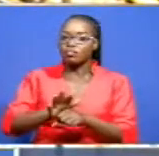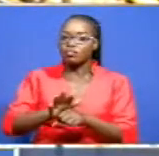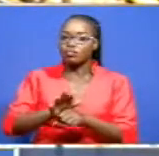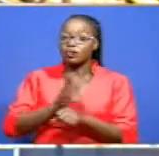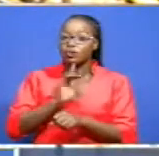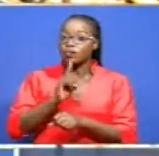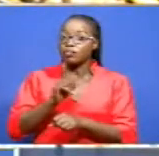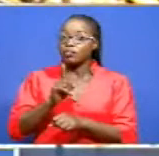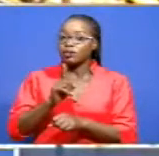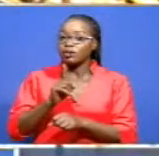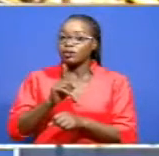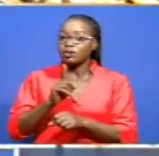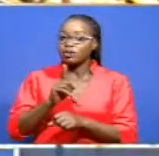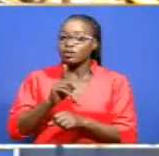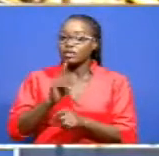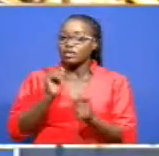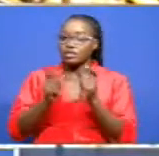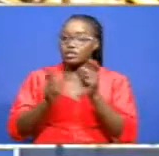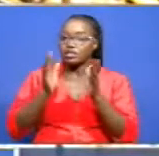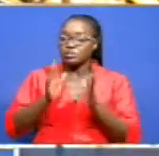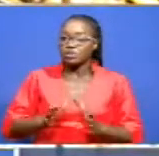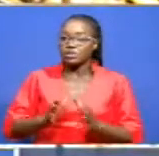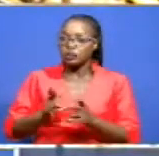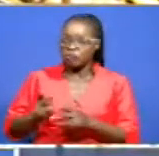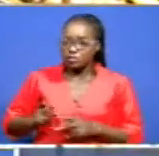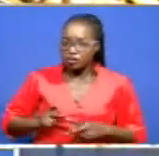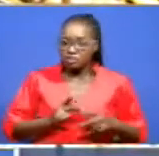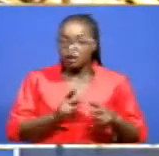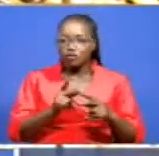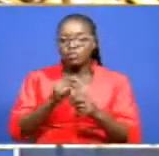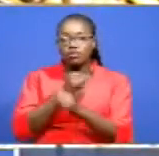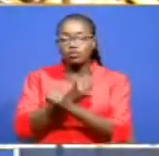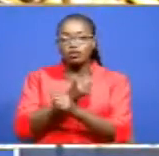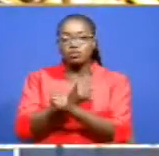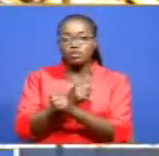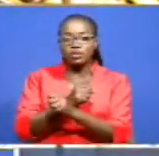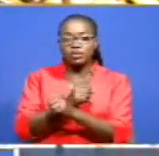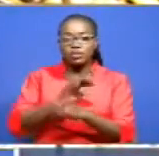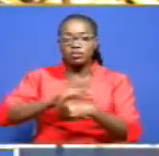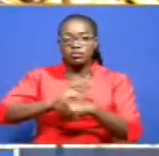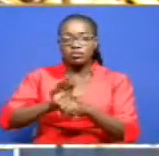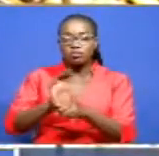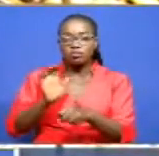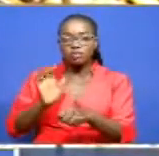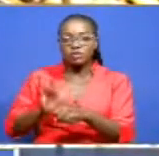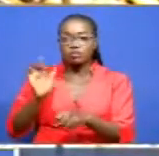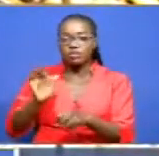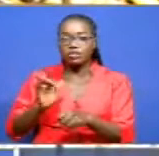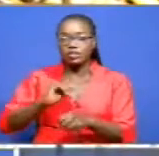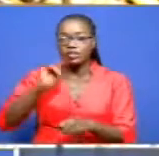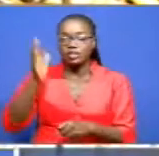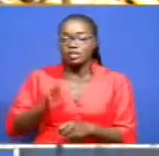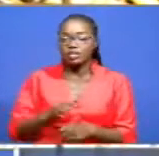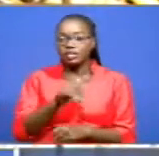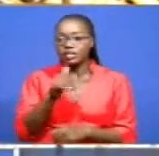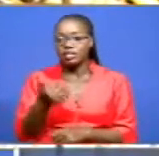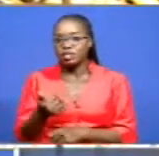kila mtu anapaswa kuchukua tahadhari za kuzuia maambukizi hayo. Hayo yanajiri huku Wakenya